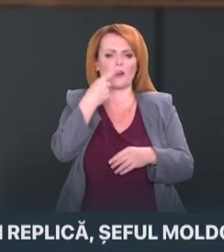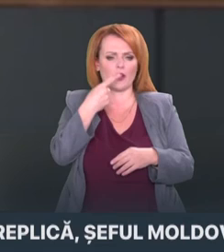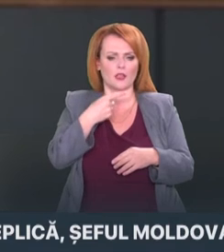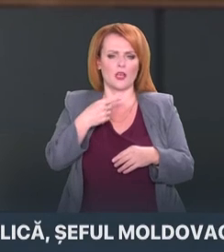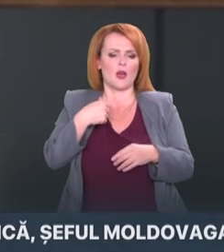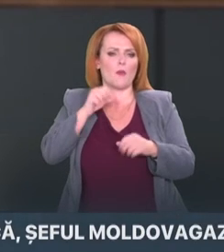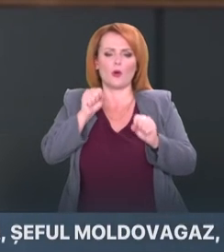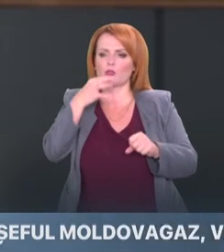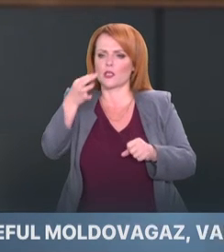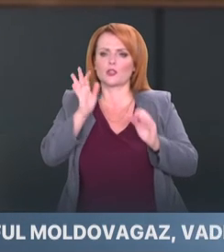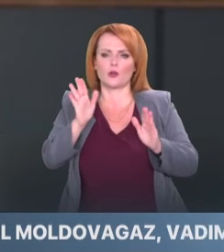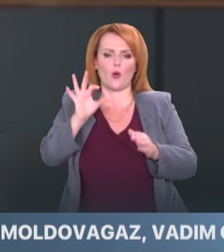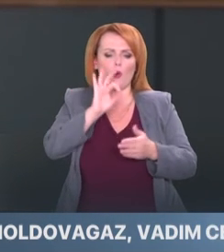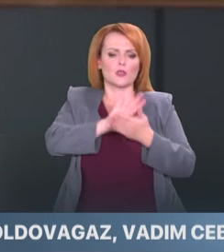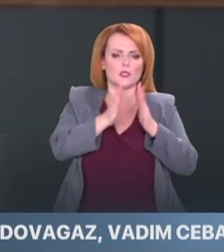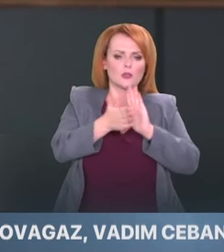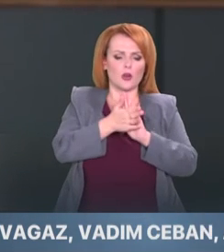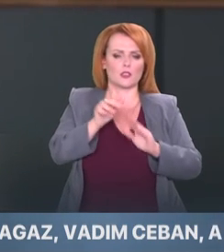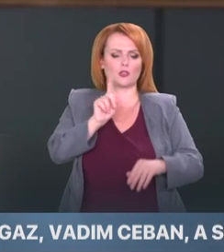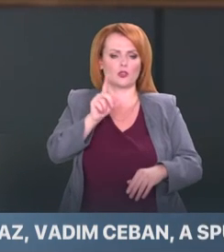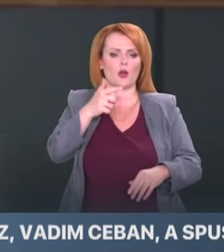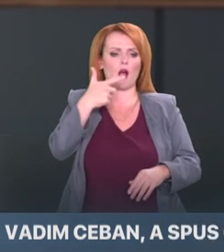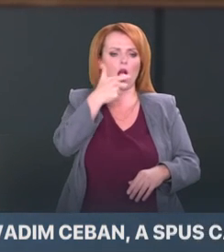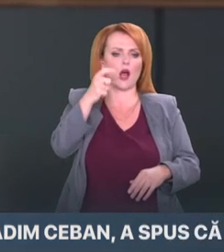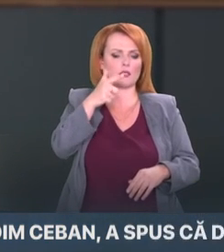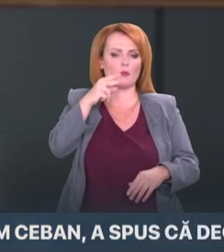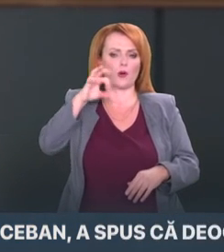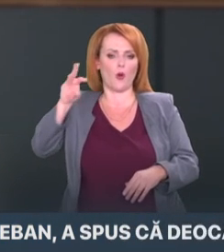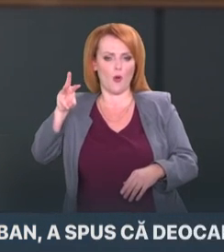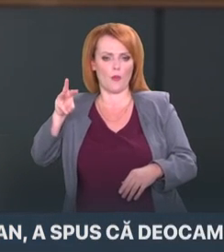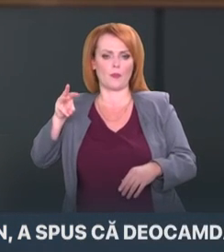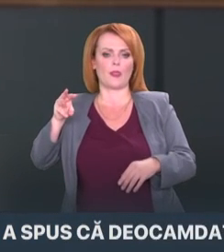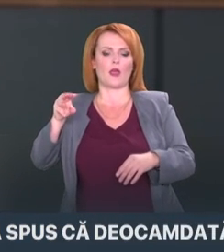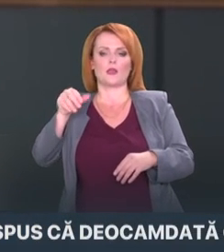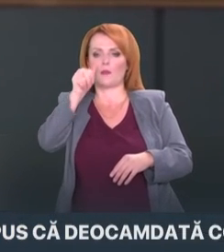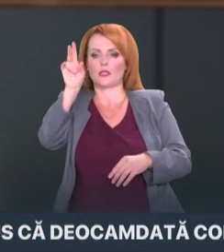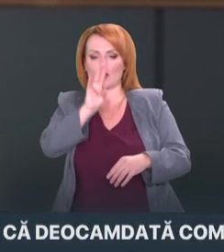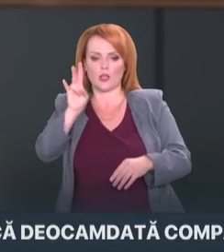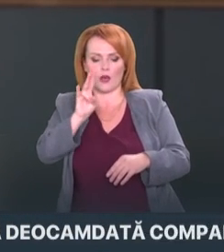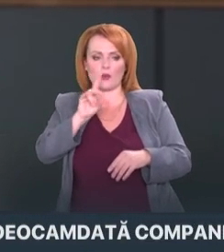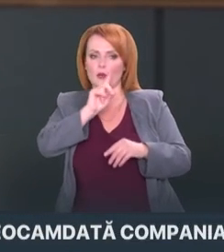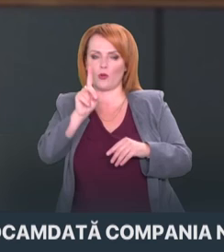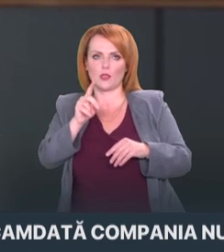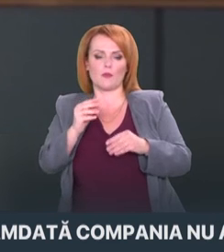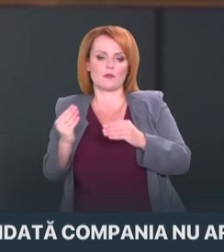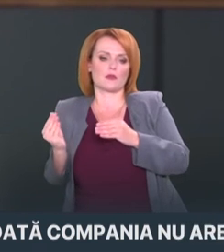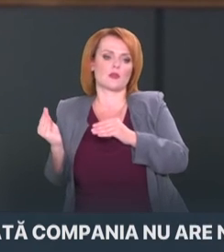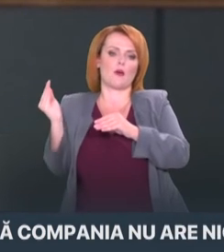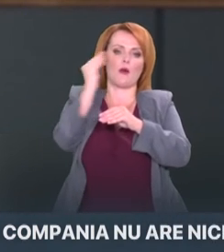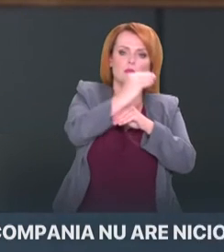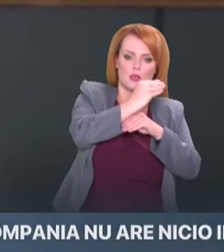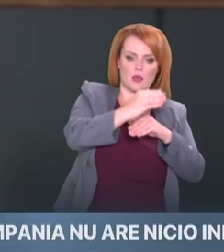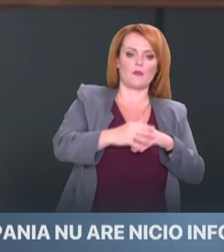care Gazprom nu va rezerva capacități suplimentare pentru luna noiembrie, adică acea cantitate